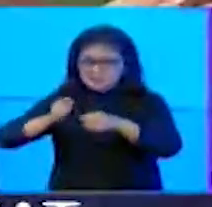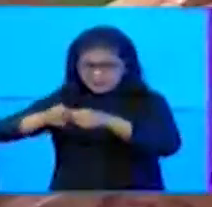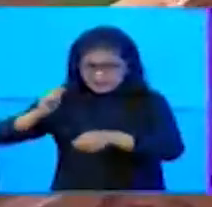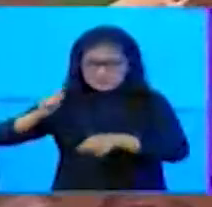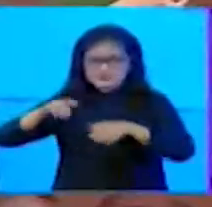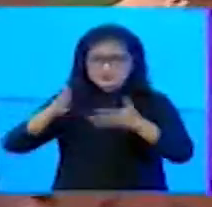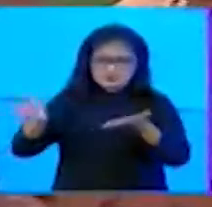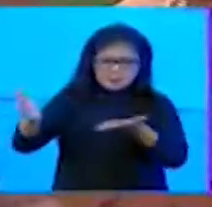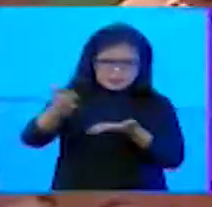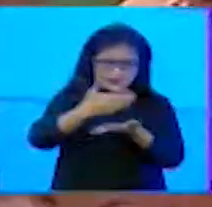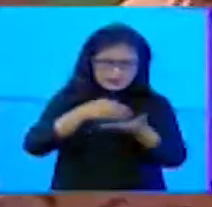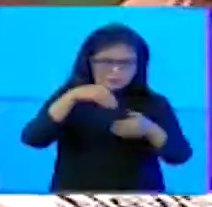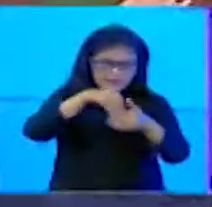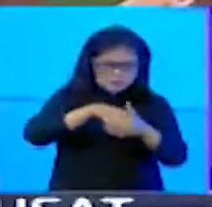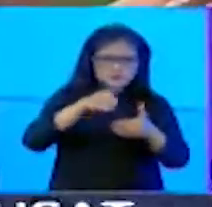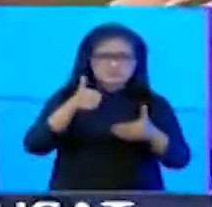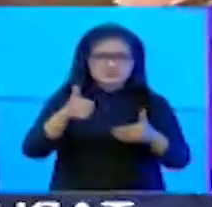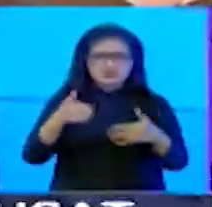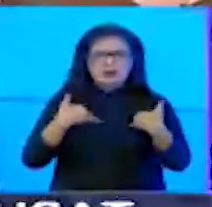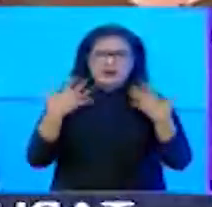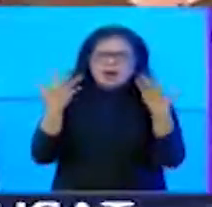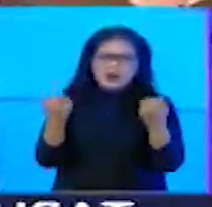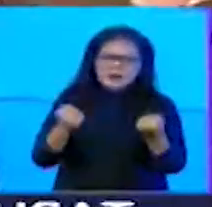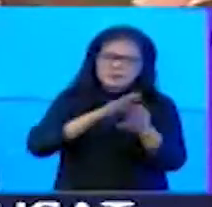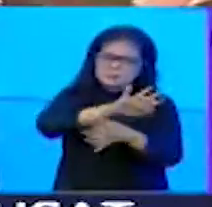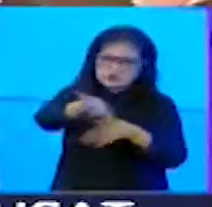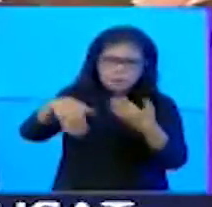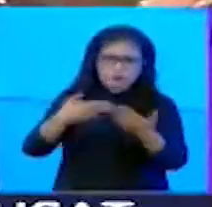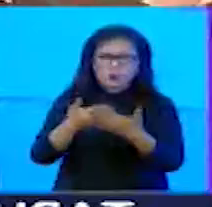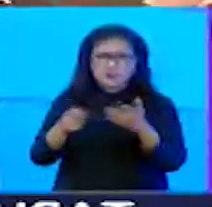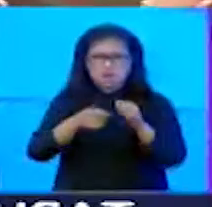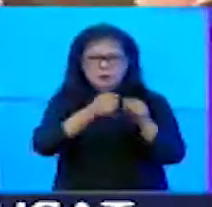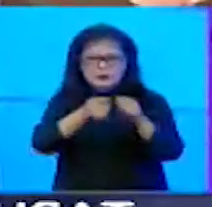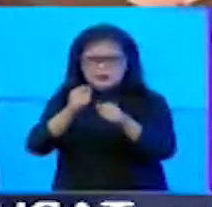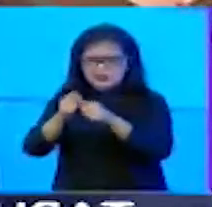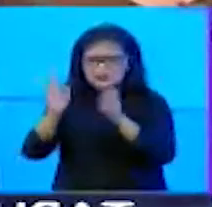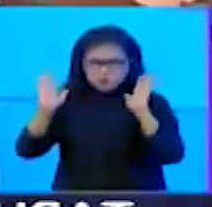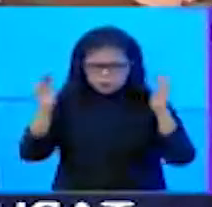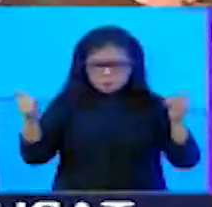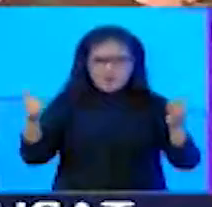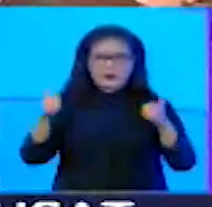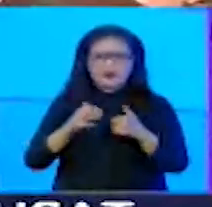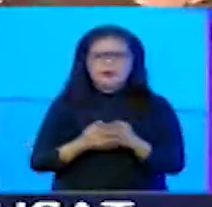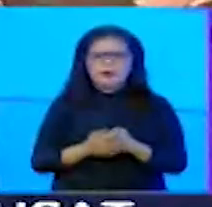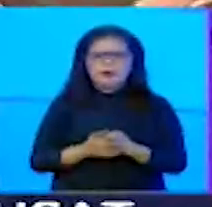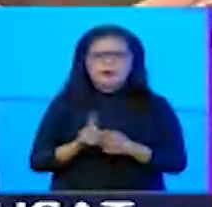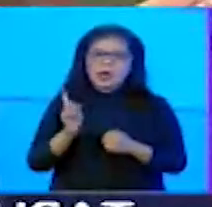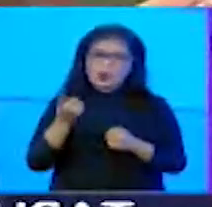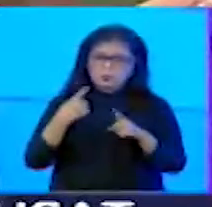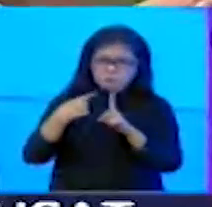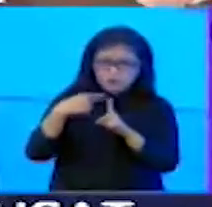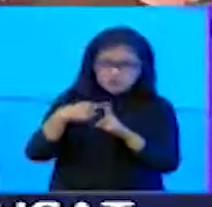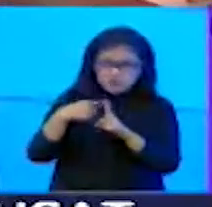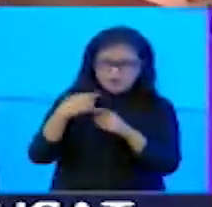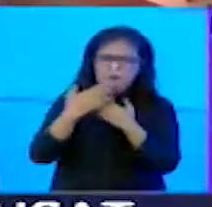Pun sehat semua, alhamdulillah. Tapi kalaupun menemukan seperti Pak Dandim, kita akan rawat, kita akan bikin sehat,